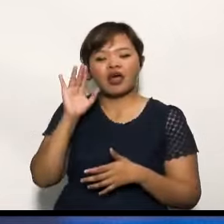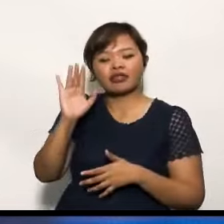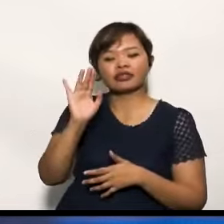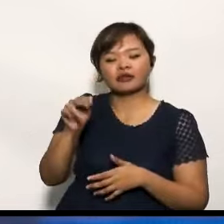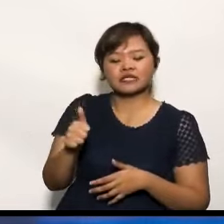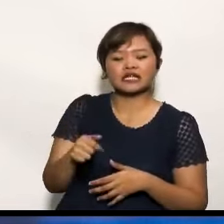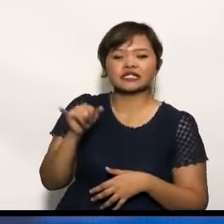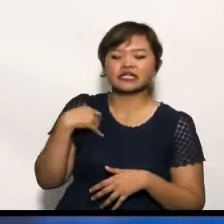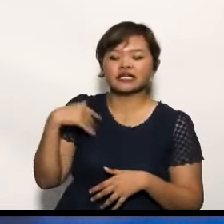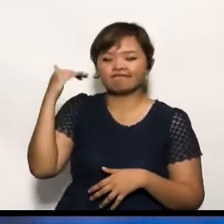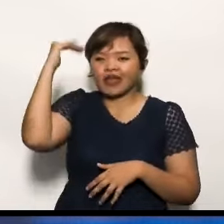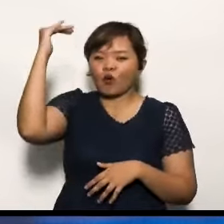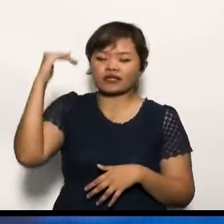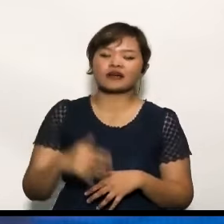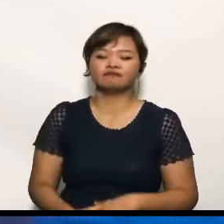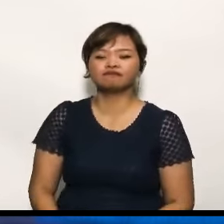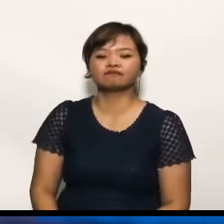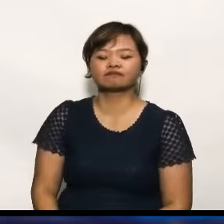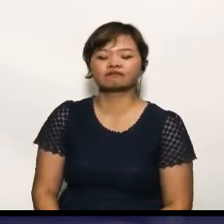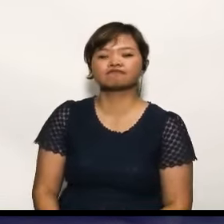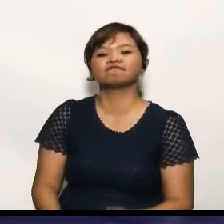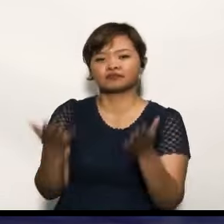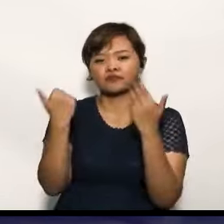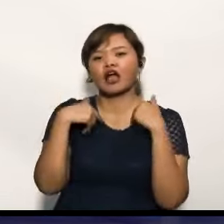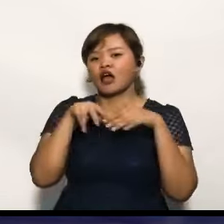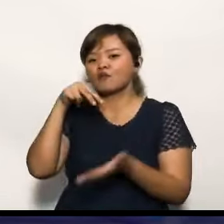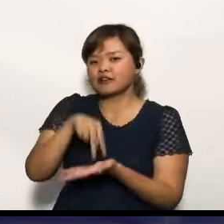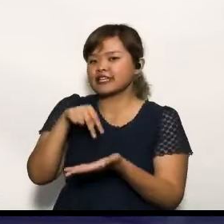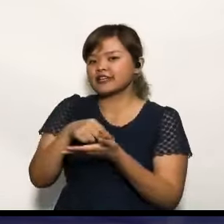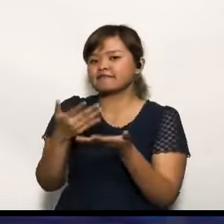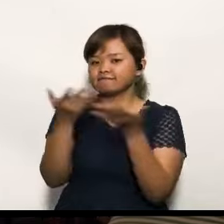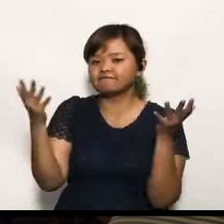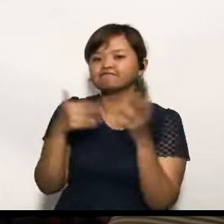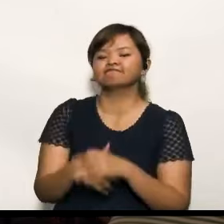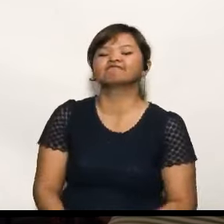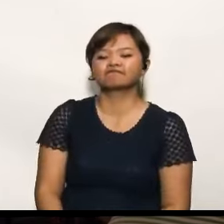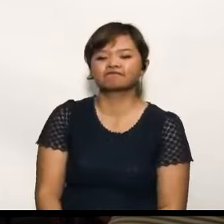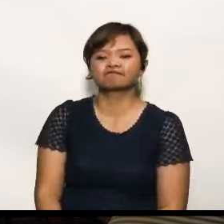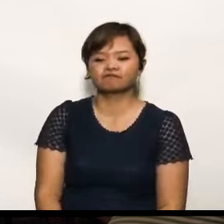kepada kedewasaan. Mari kita sama-sama bangkit berdiri.